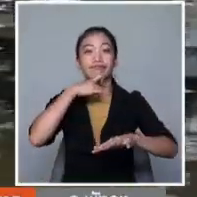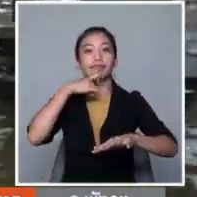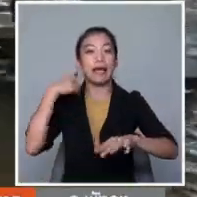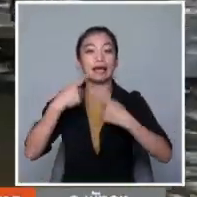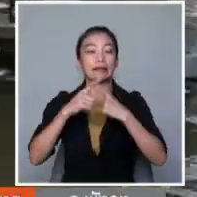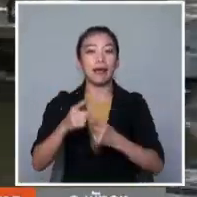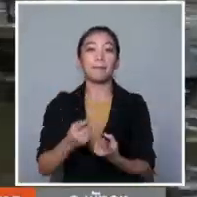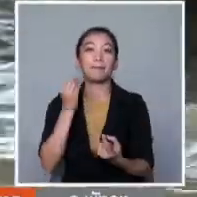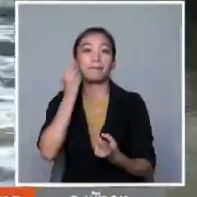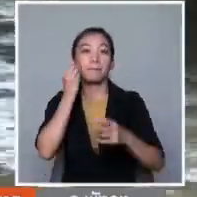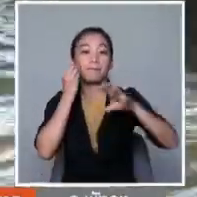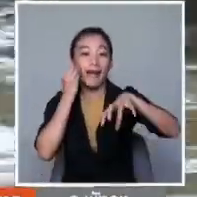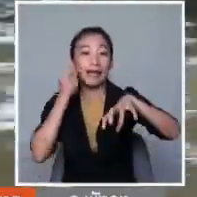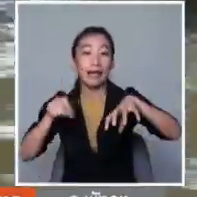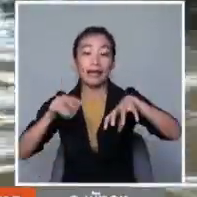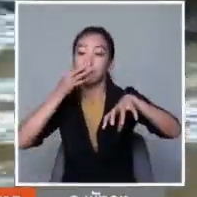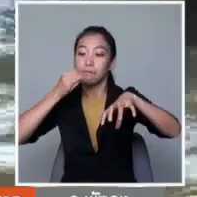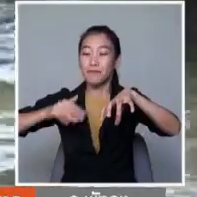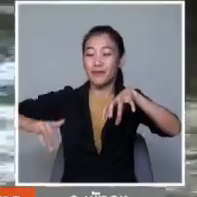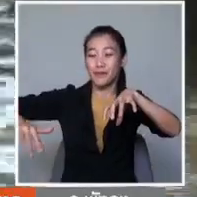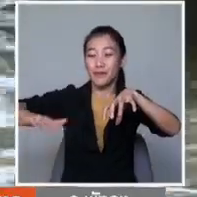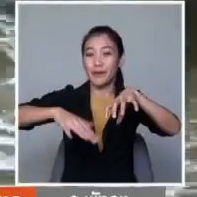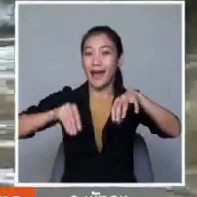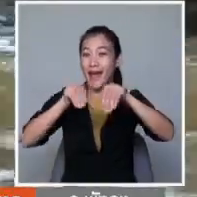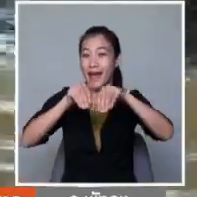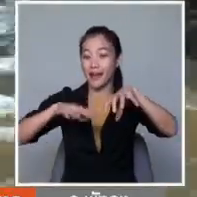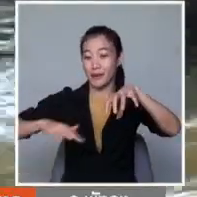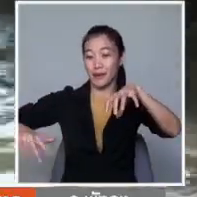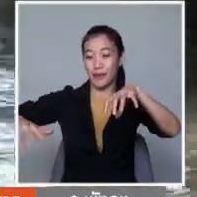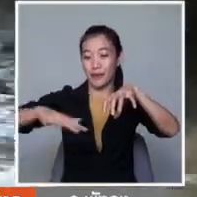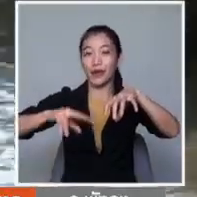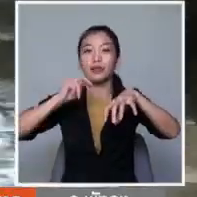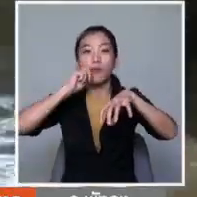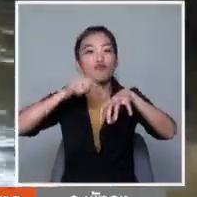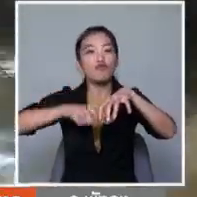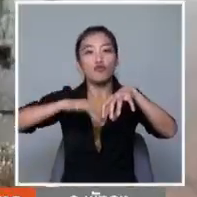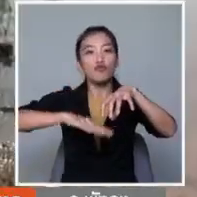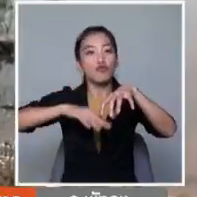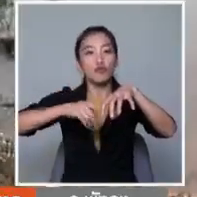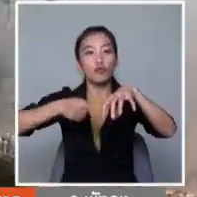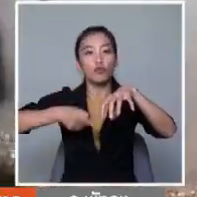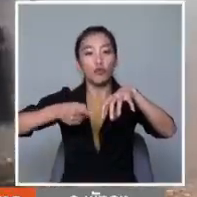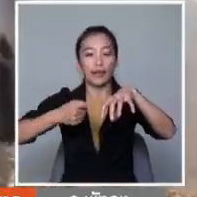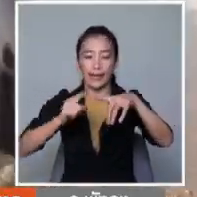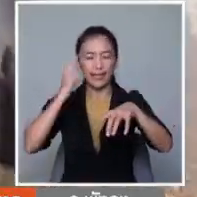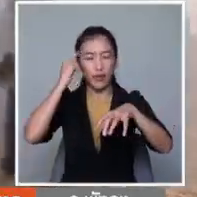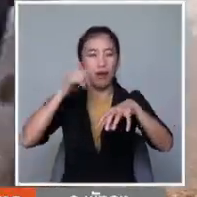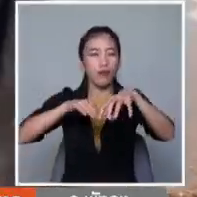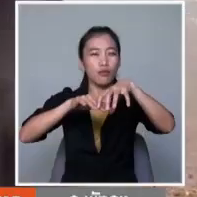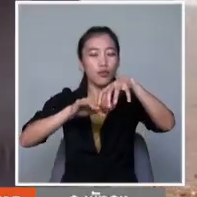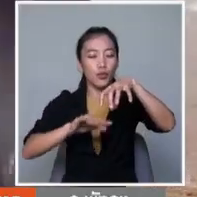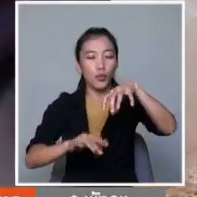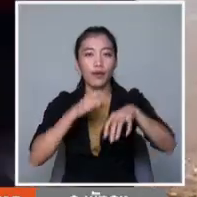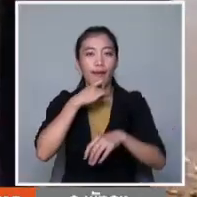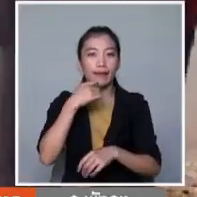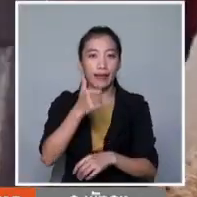เรือนที่ติดชายฝั่งทะเลระดับน้ำทรงตัวไม่เพิ่มขึ้นและมีท่าทีว่าจะลดลงต่อเนื่องด้วยเช้าวันนี้อาก